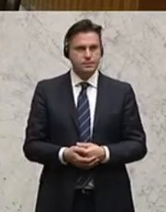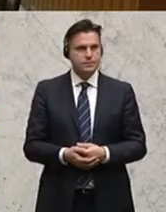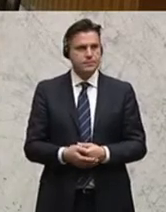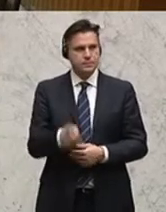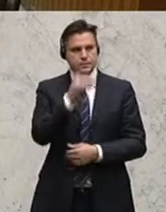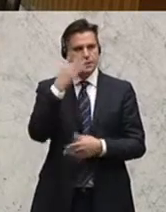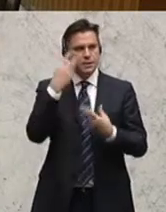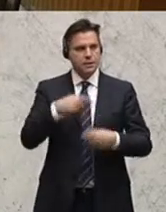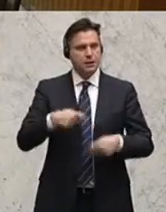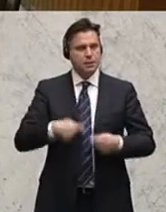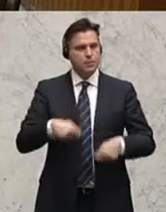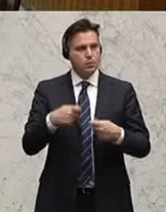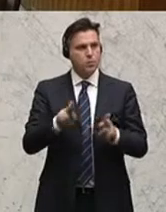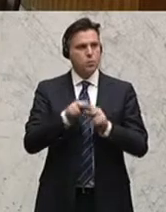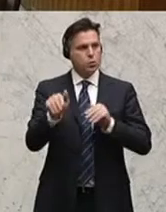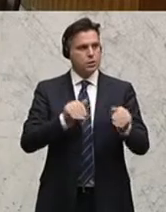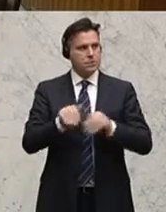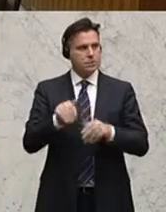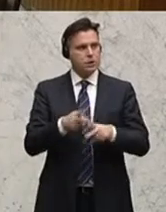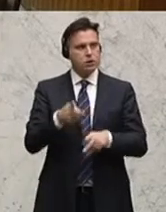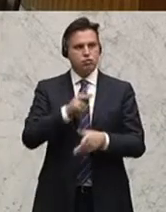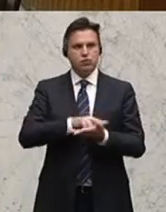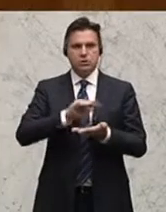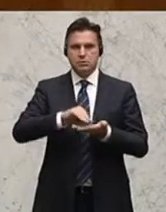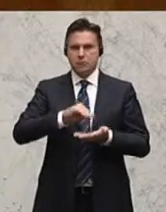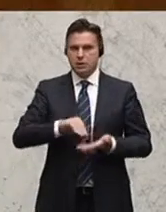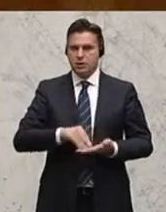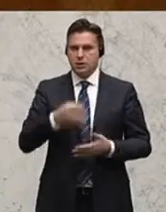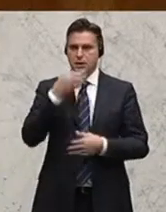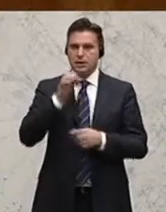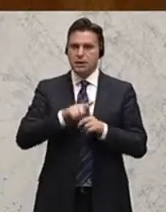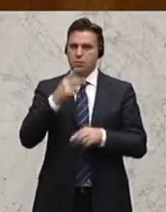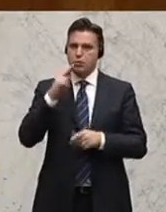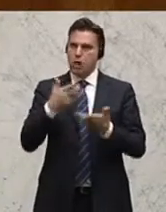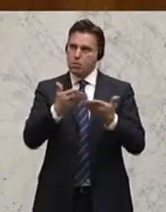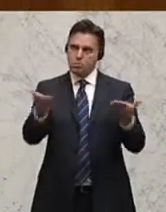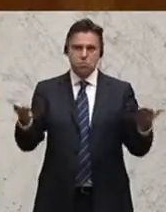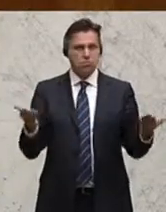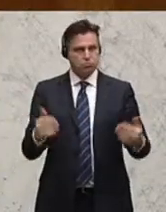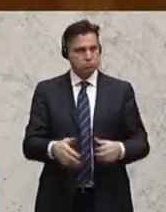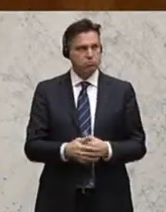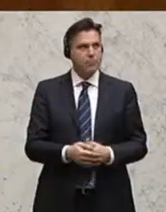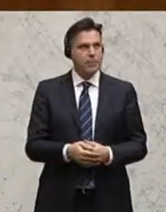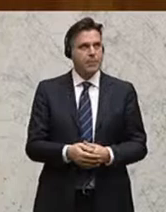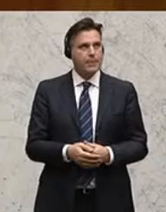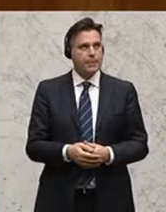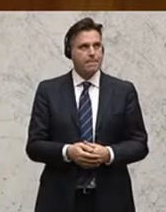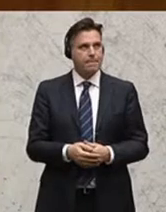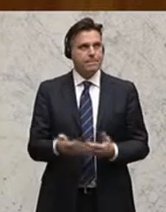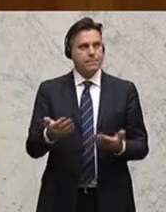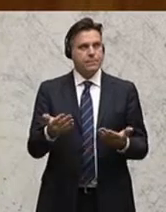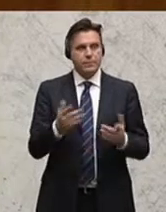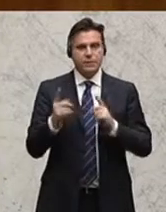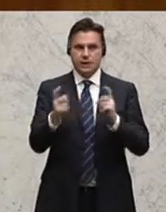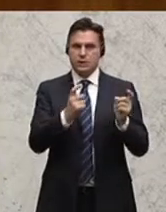Sehr geehrter Herr Präsident, Herr Bundesminister, Herr Staatssekretär, meine geschätzten Damen und Herren im Hohen Haus. Ich habe jetzt der Diskussion